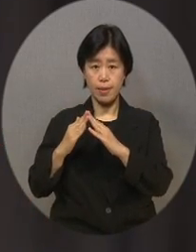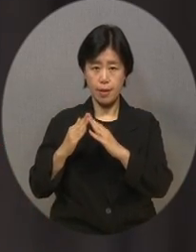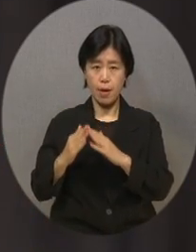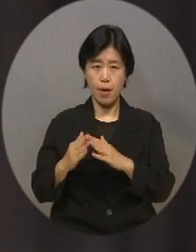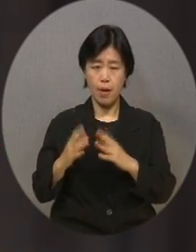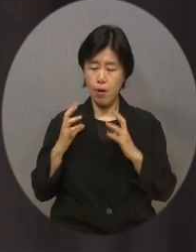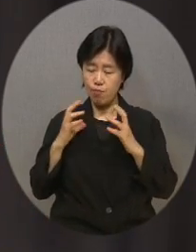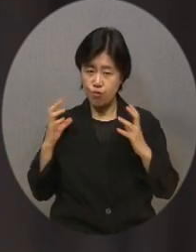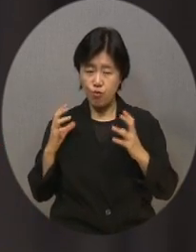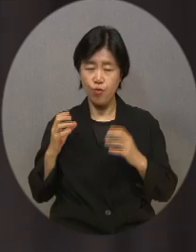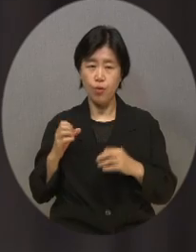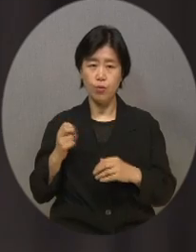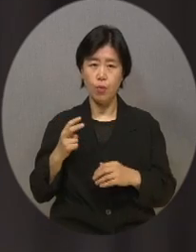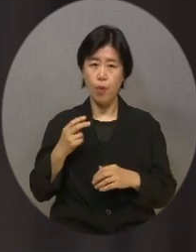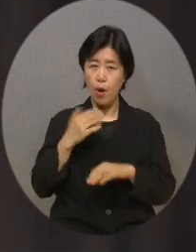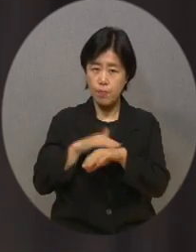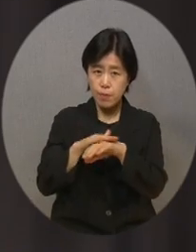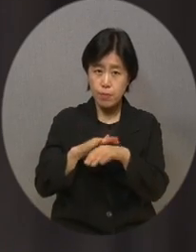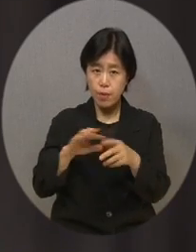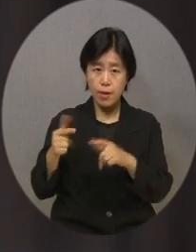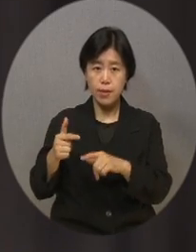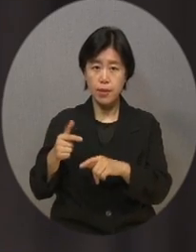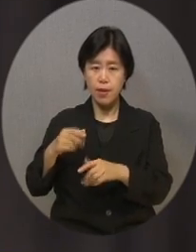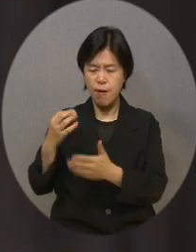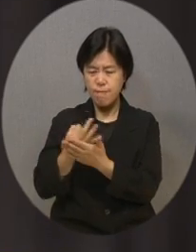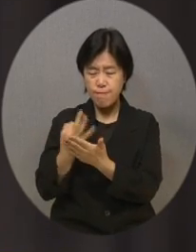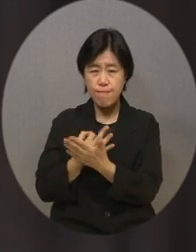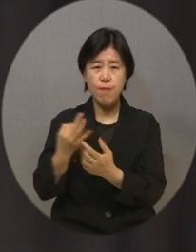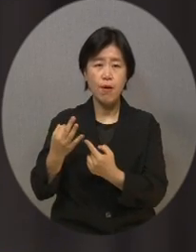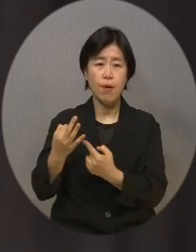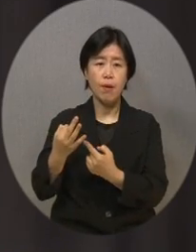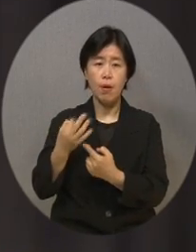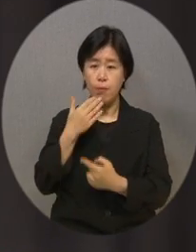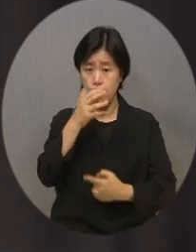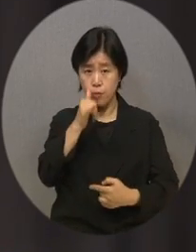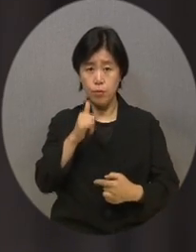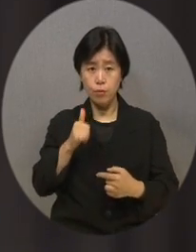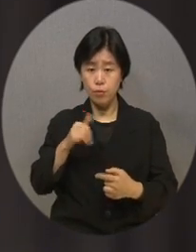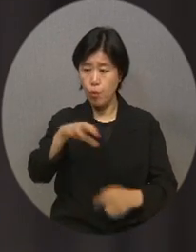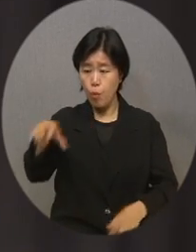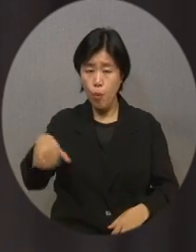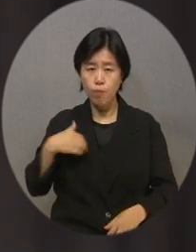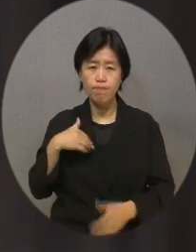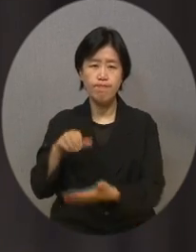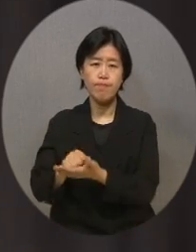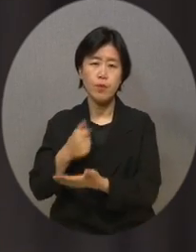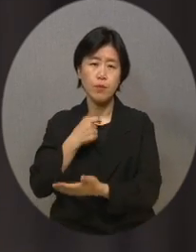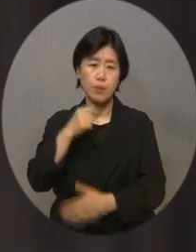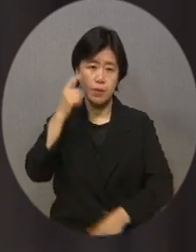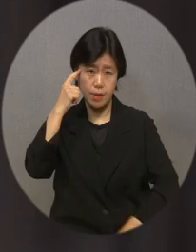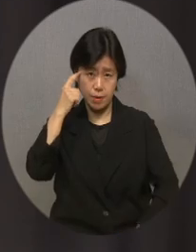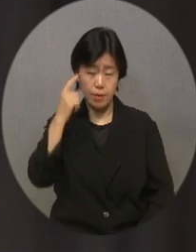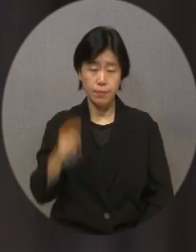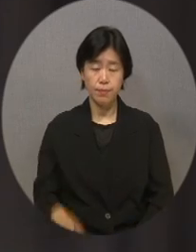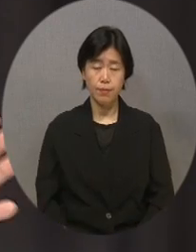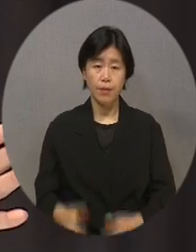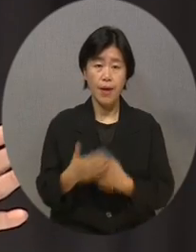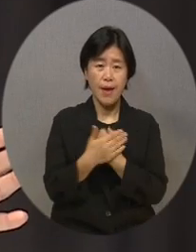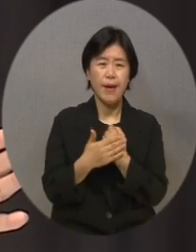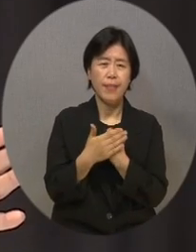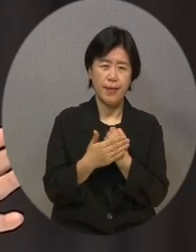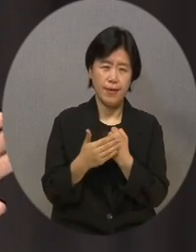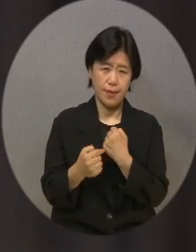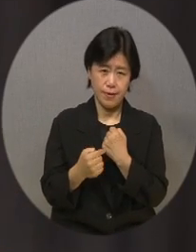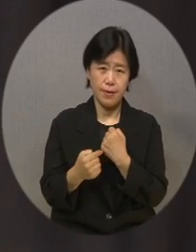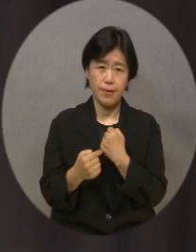이런 것들이 습관의 문제와 연관돼 있고요. 그리고 이 지역으로 갔을 때 혜택이라고 표현해야 될까요? 그